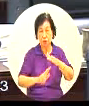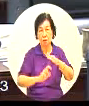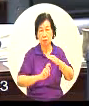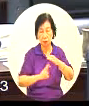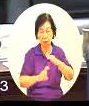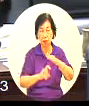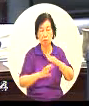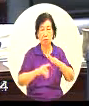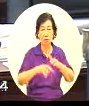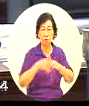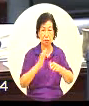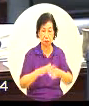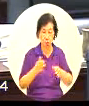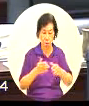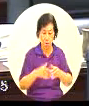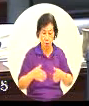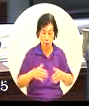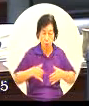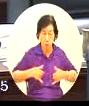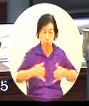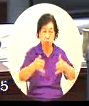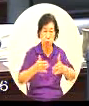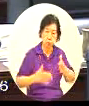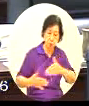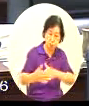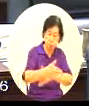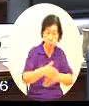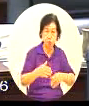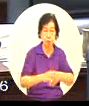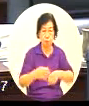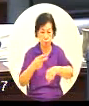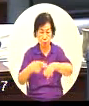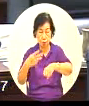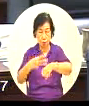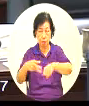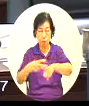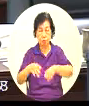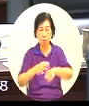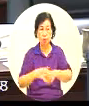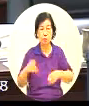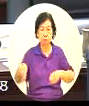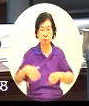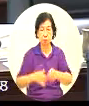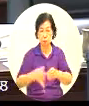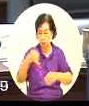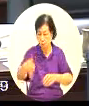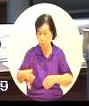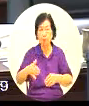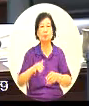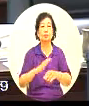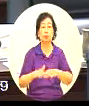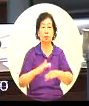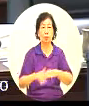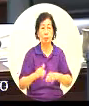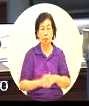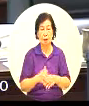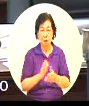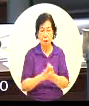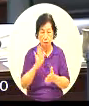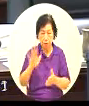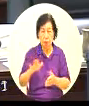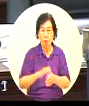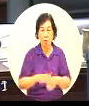在。拢内拢超2分钟、3分钟来到啊！这足好所在，要拜托市长讲，将来也好，即马